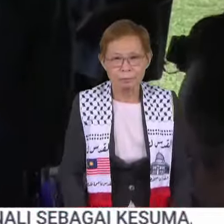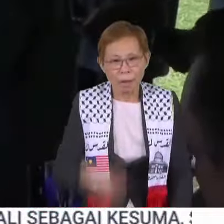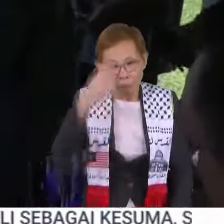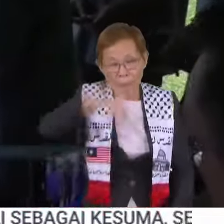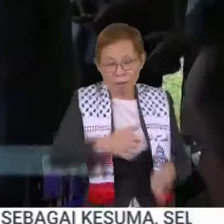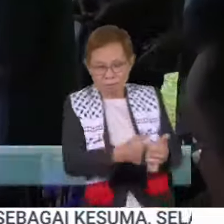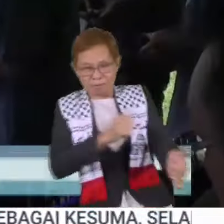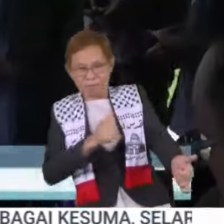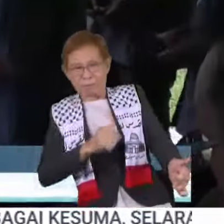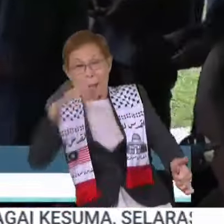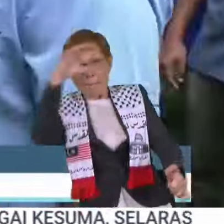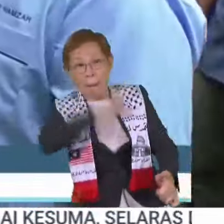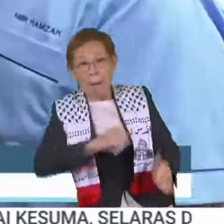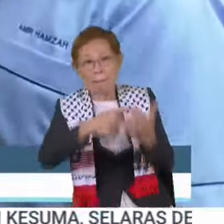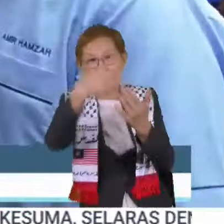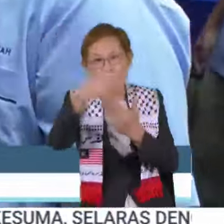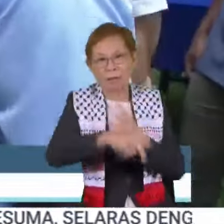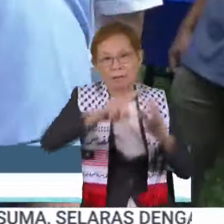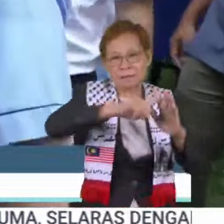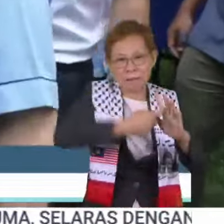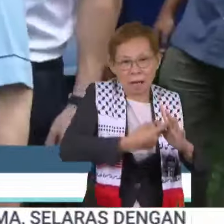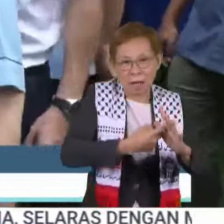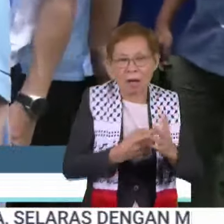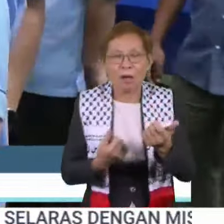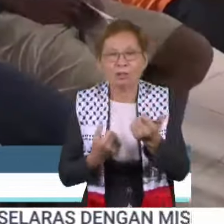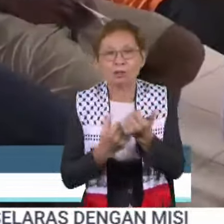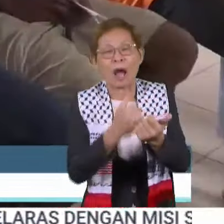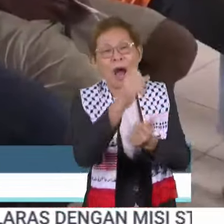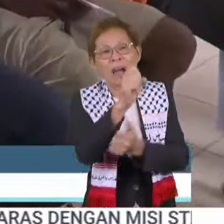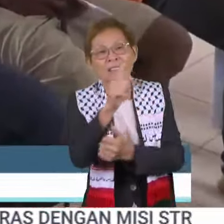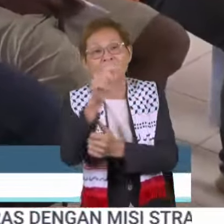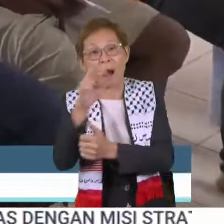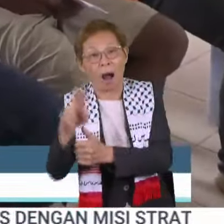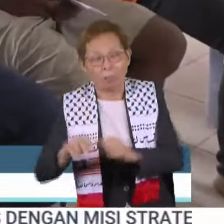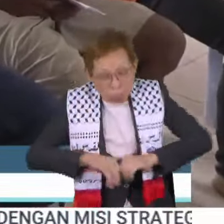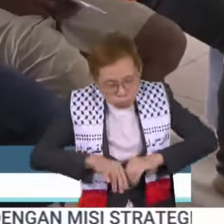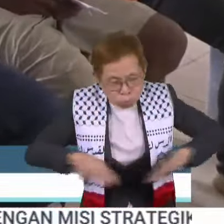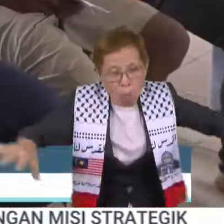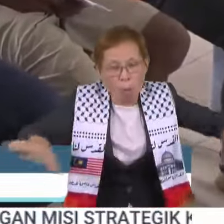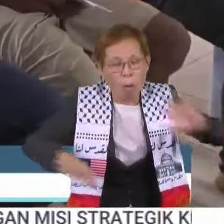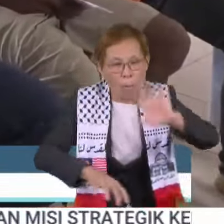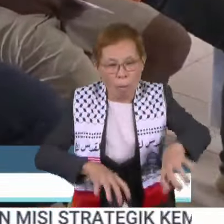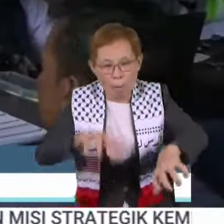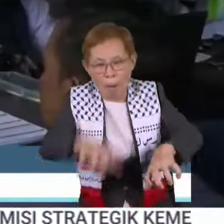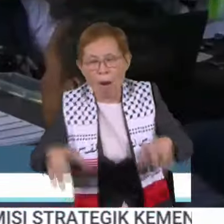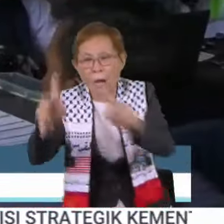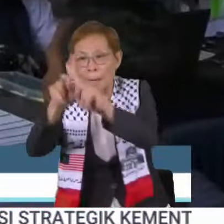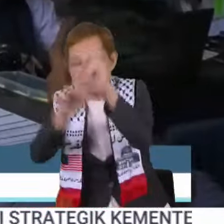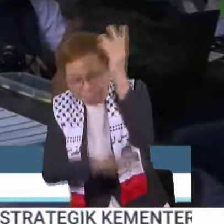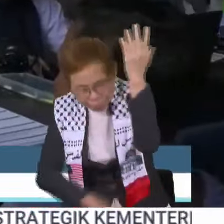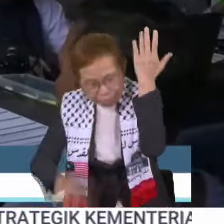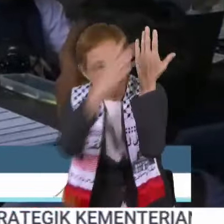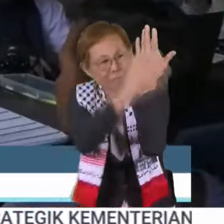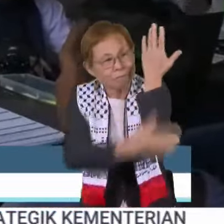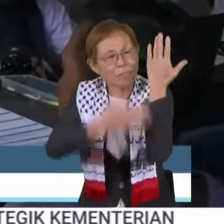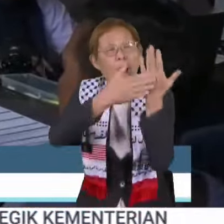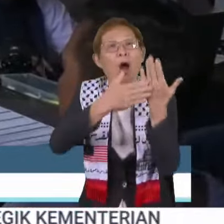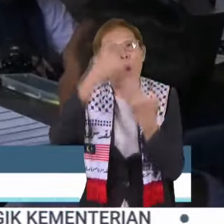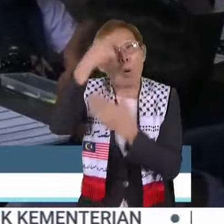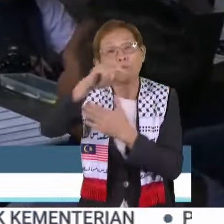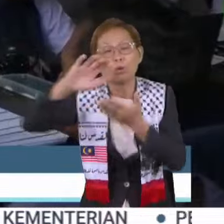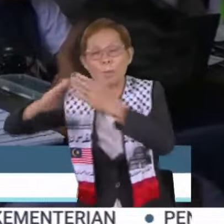bagi mengelak keciciran program Rintis penuaian sumbangan tunai Rahmat STR dipeluas Ke kawasan pedalaman semenanjung Malaysia terutama